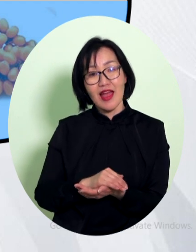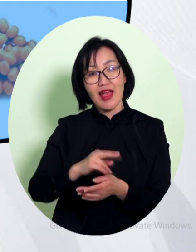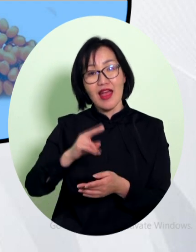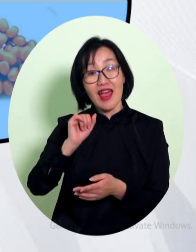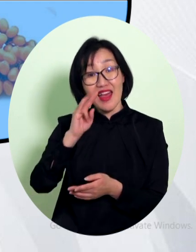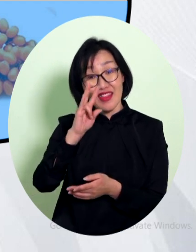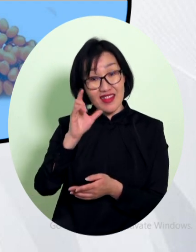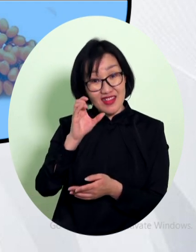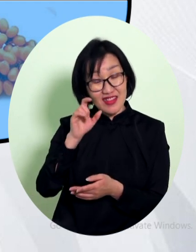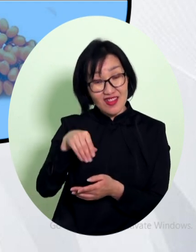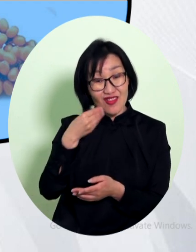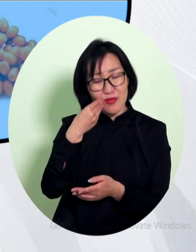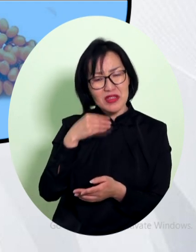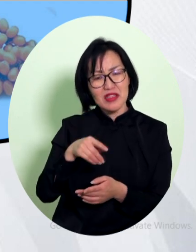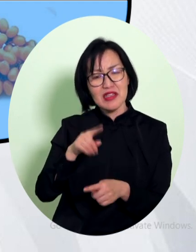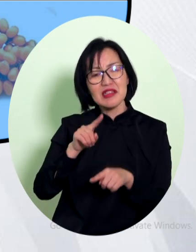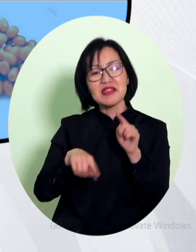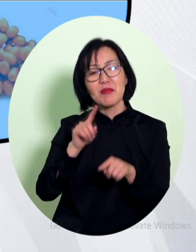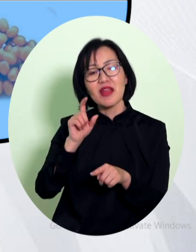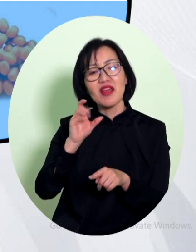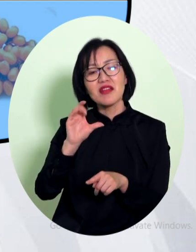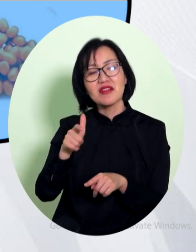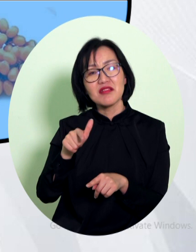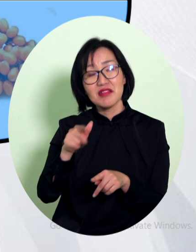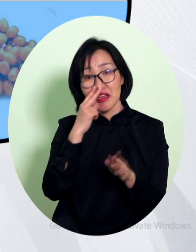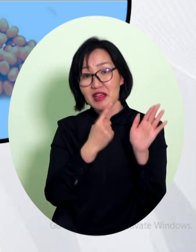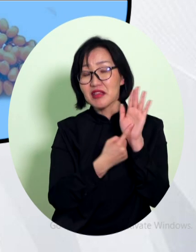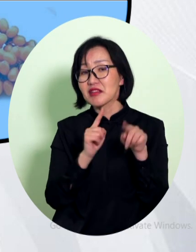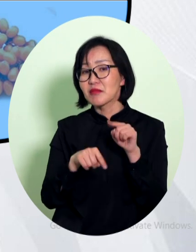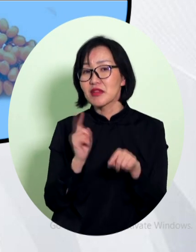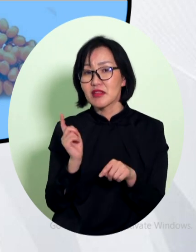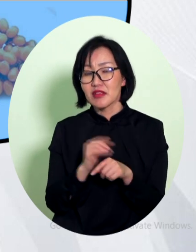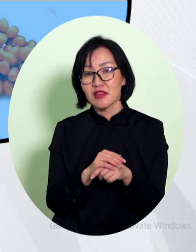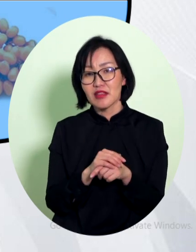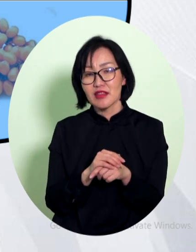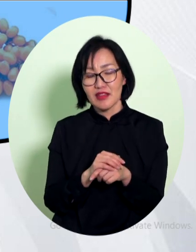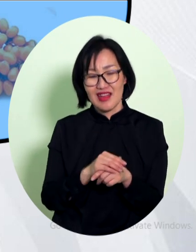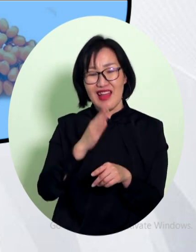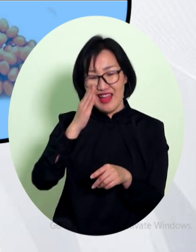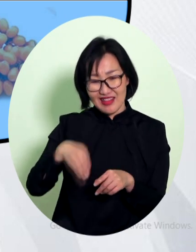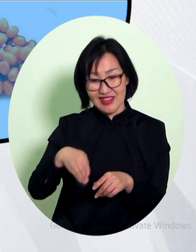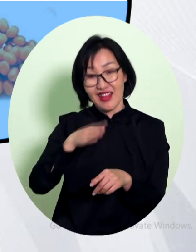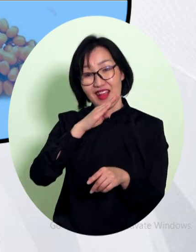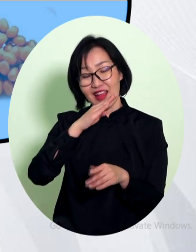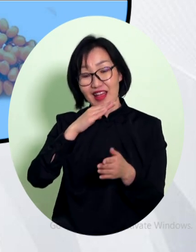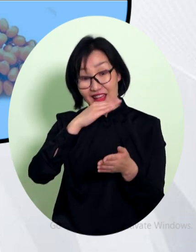эзэлж байна вэ гэж. Айс. Өөрөөр хэлбэл айс маань хагасын хагас.